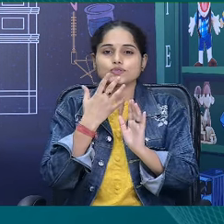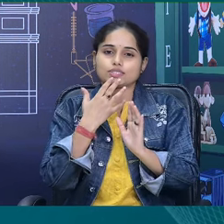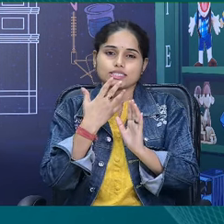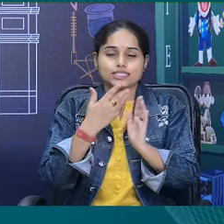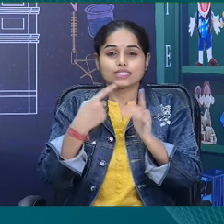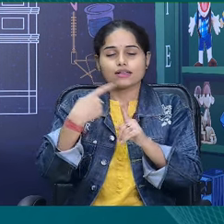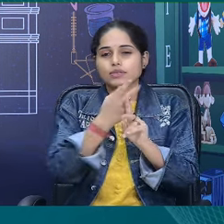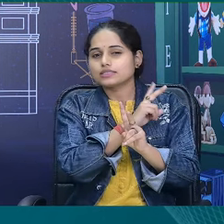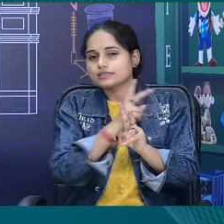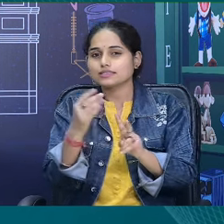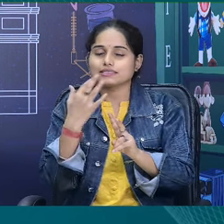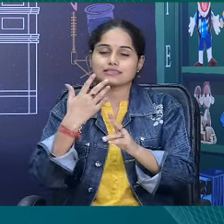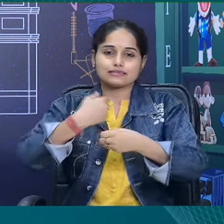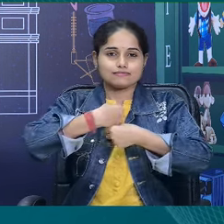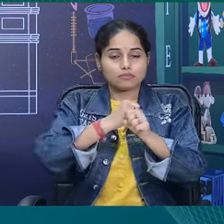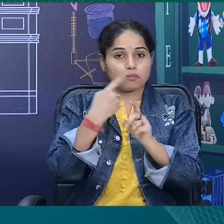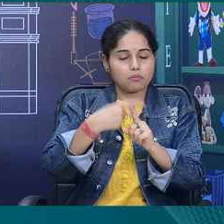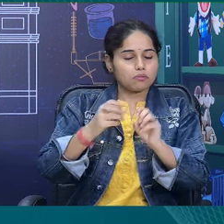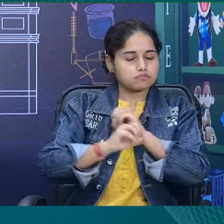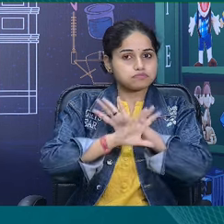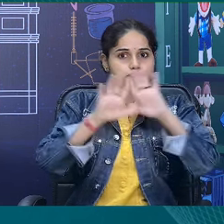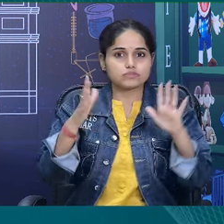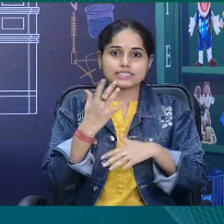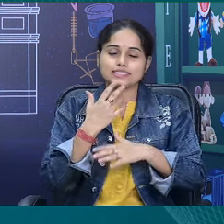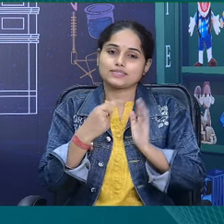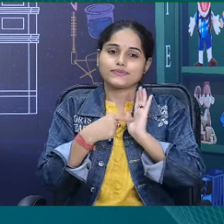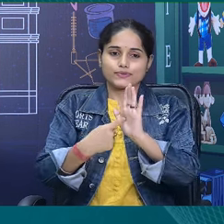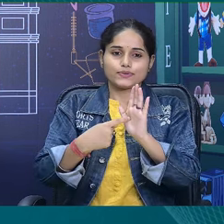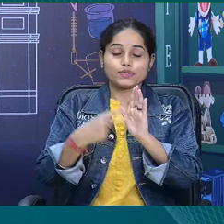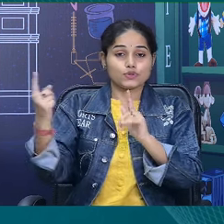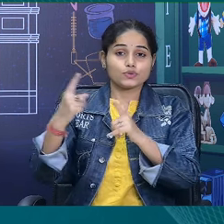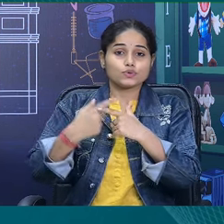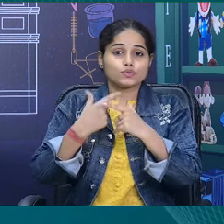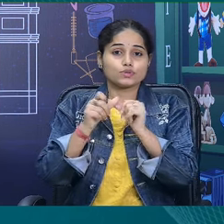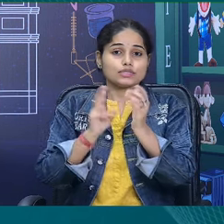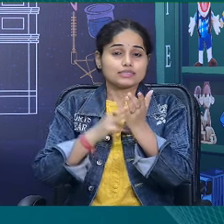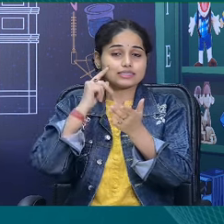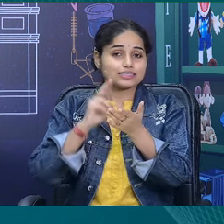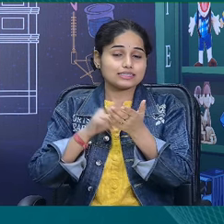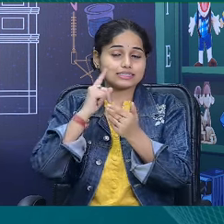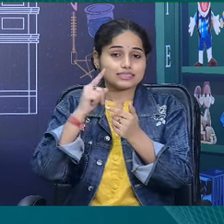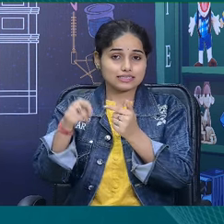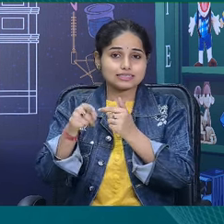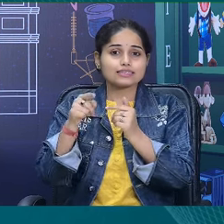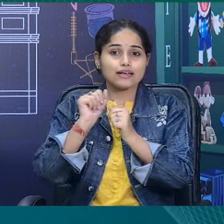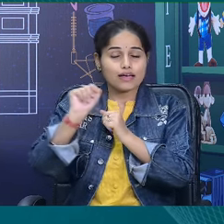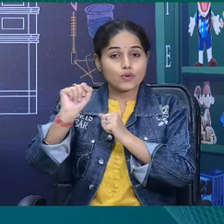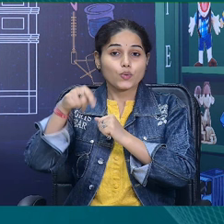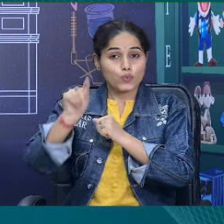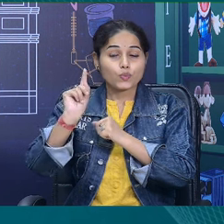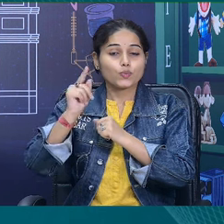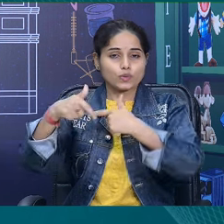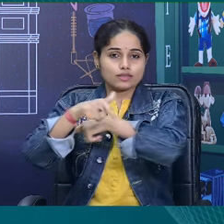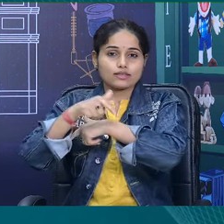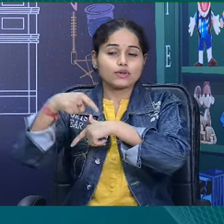इफेक्ट टू यू और वो बहुत ही ब्राइट कलर्स शो करता है तो जेमिनी जी का ये एक बहुत ही अ उनकी अपनी विशेषता थी उनकी